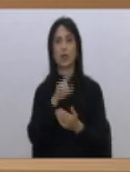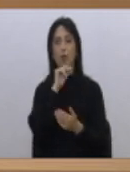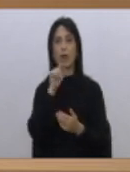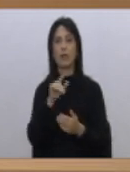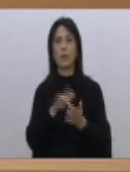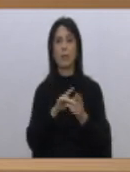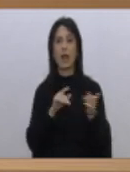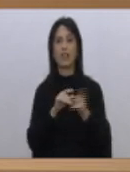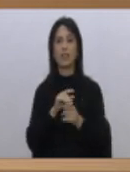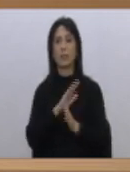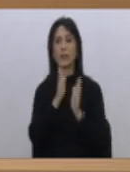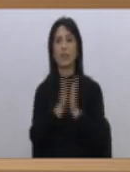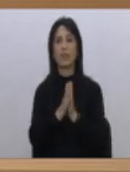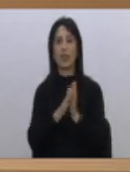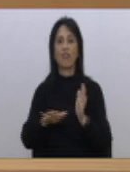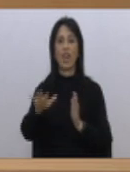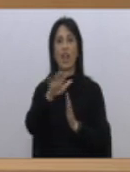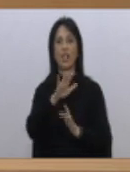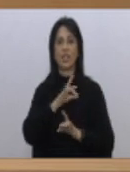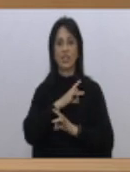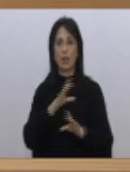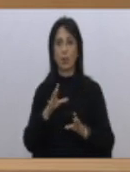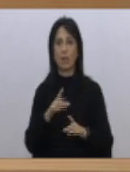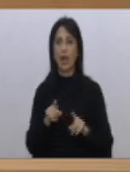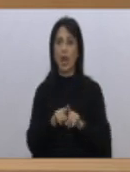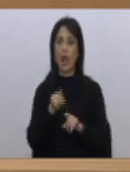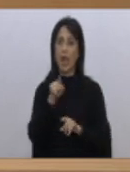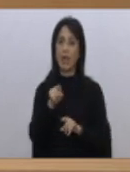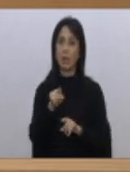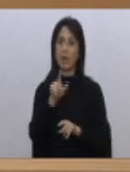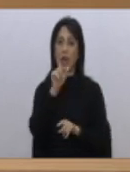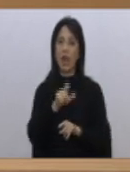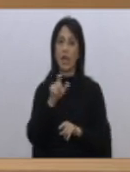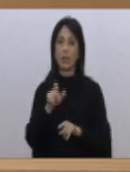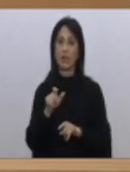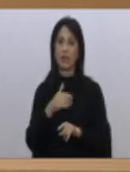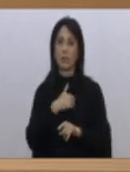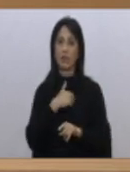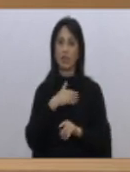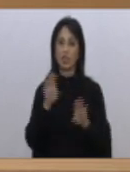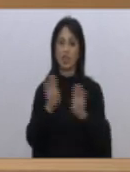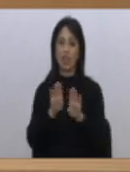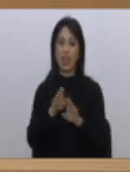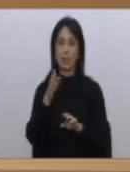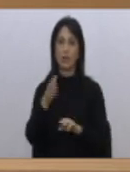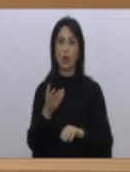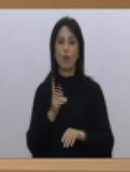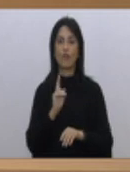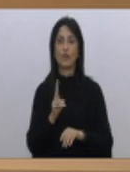კორეამ ბრაზილიასთან და მთელი ქვეყანა ზეიმობდა. აი ამ ადამიანებს მინდა შეგადაროთ თქვენ,